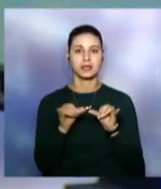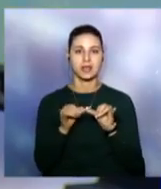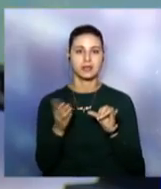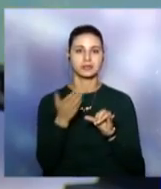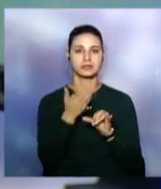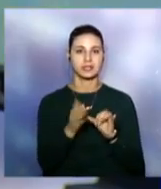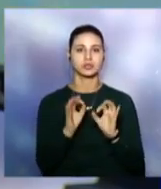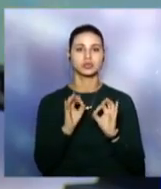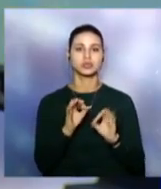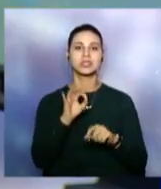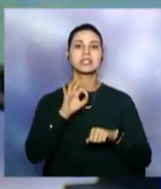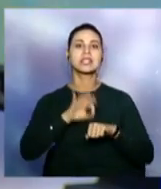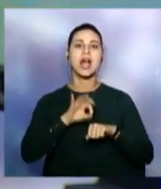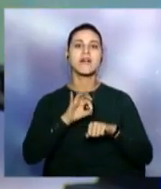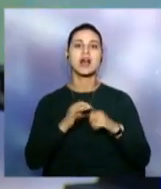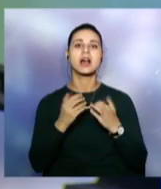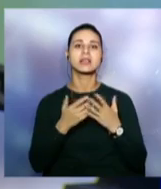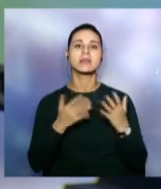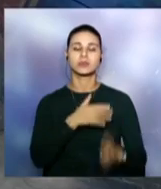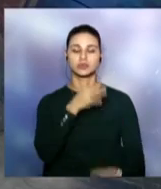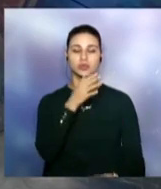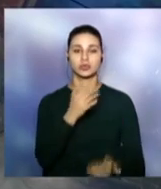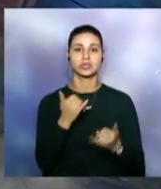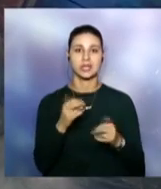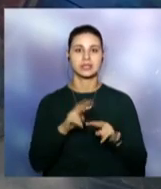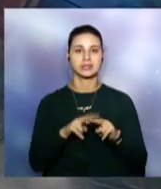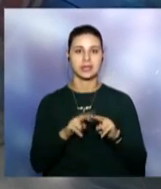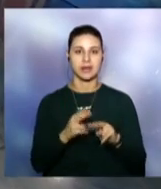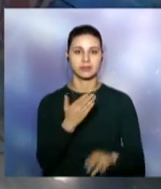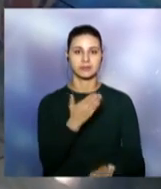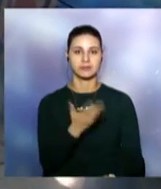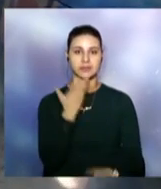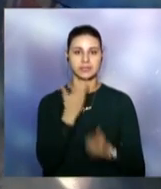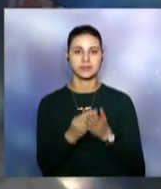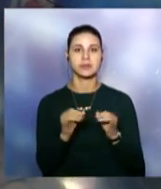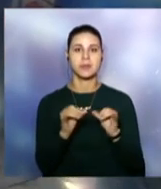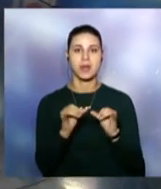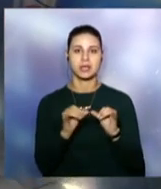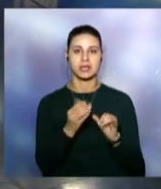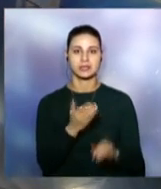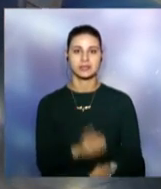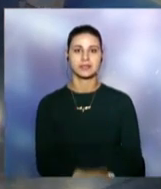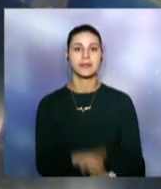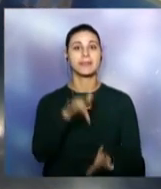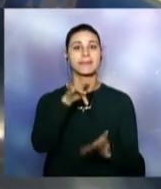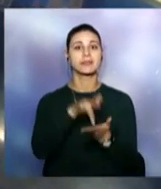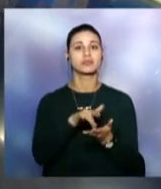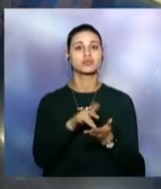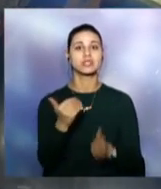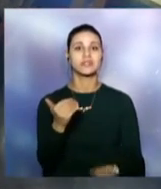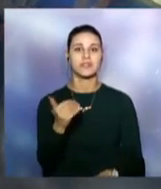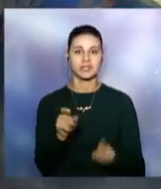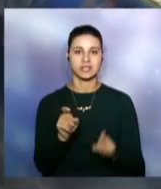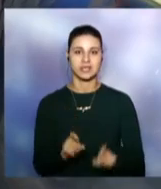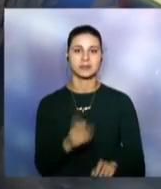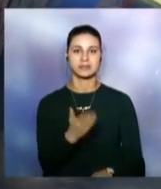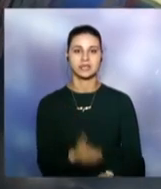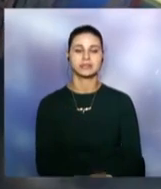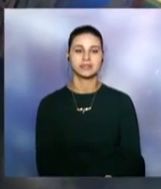შევიკრიბებით უკვე კონკრეტული დაავადებების შრილში. რატომ მერაბ დაიკავეთ თქვენი ადგილი კონსილიუმის მაგიტასთან? გთხოვთ, აი შუა სავარძელი არის თქვენი,